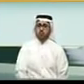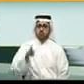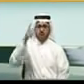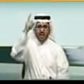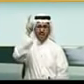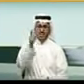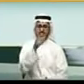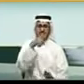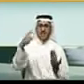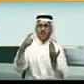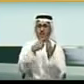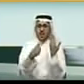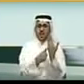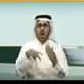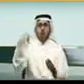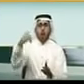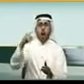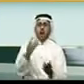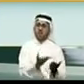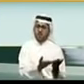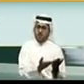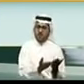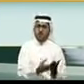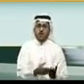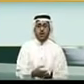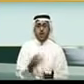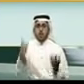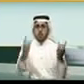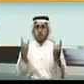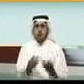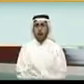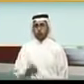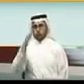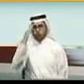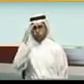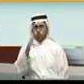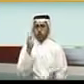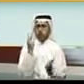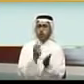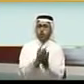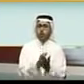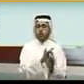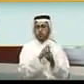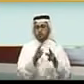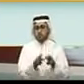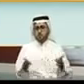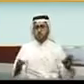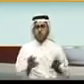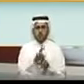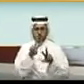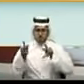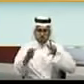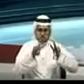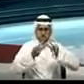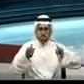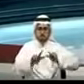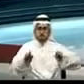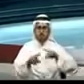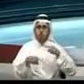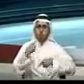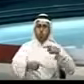انطلقت أواخر شهر صفر من العام الماضي، إذ تنظم الجهات الأمنية بالتعاون مع عدد من الجهات الحكومية حملات تعقبية وتفتيشية